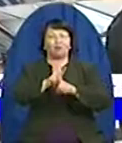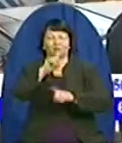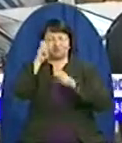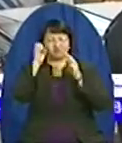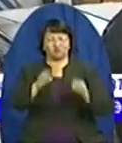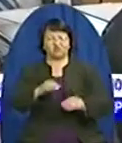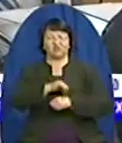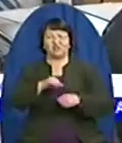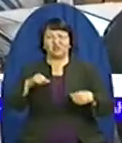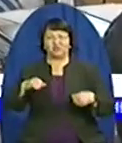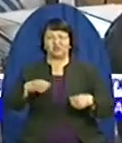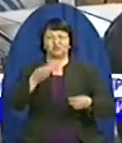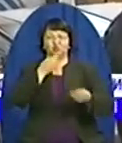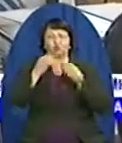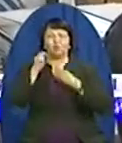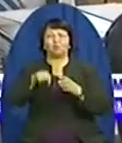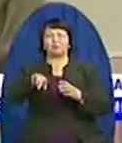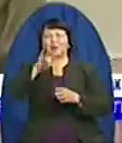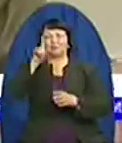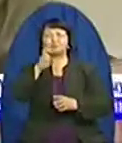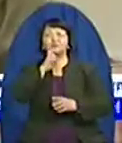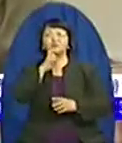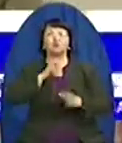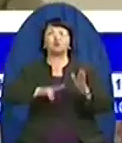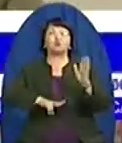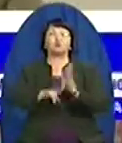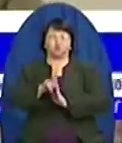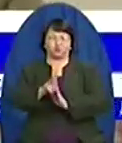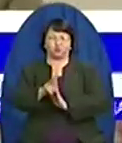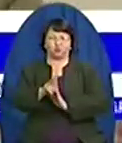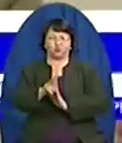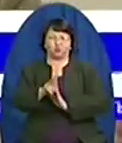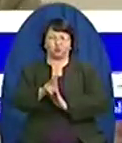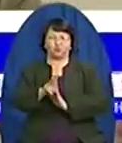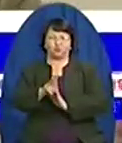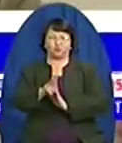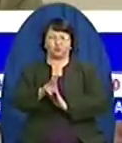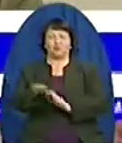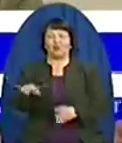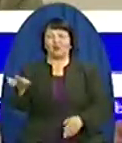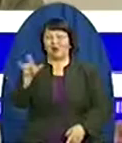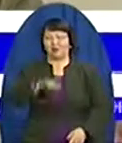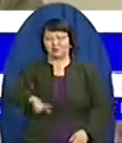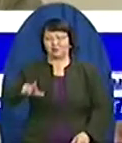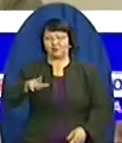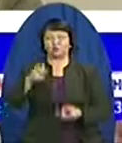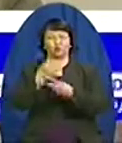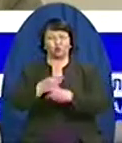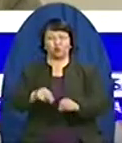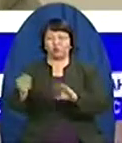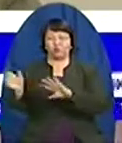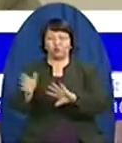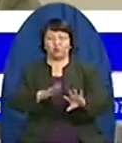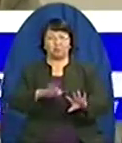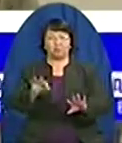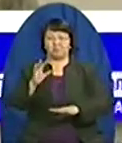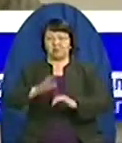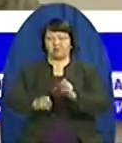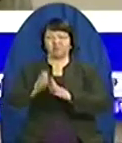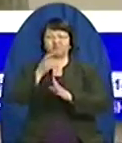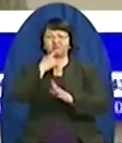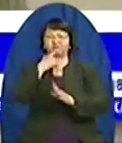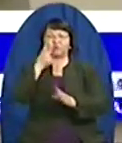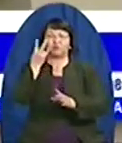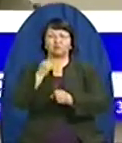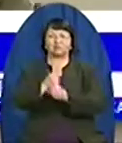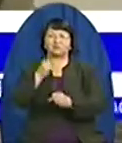нь асуудал үүснэ гэдгийг хотын дарга хэлж байна. Татрын тооцоо ирэх бол бид барилгын зөвшөөрөлгүй л гэж шүү дээ. Тийм биз. Шууд үйл ажиллагааг нь зогсооч гэж болохгүй